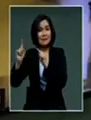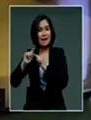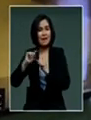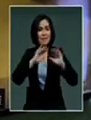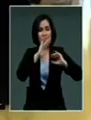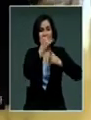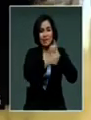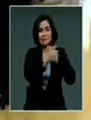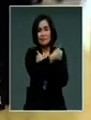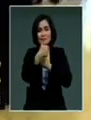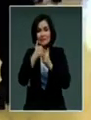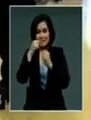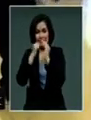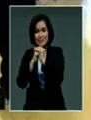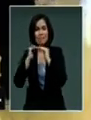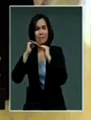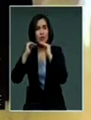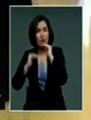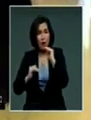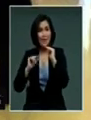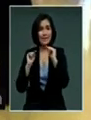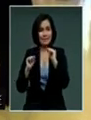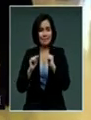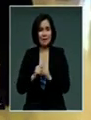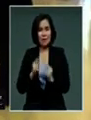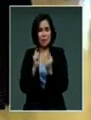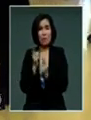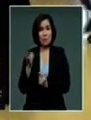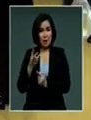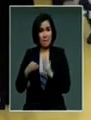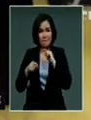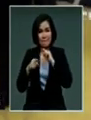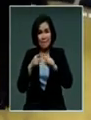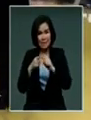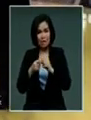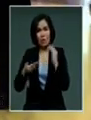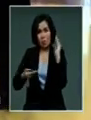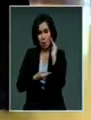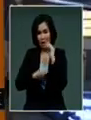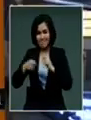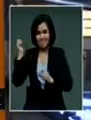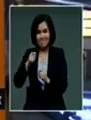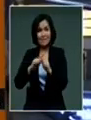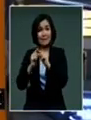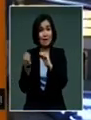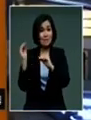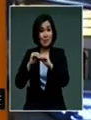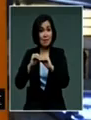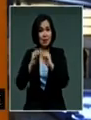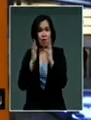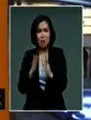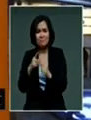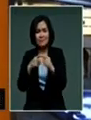หลายประเทศแต่ว่าในช่วงหลายปีที่ผ่านมานี้นะคะพวกการใช้มีดใช้ขวานก่อเหตุนั้นมีมากขึ้นเหยื่อส่วนใหญ่ก็เป็นเด็กๆด้วย